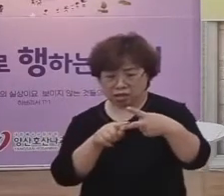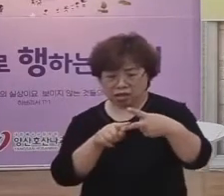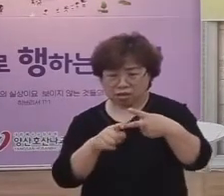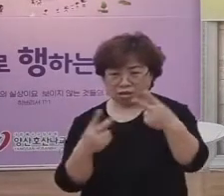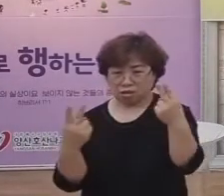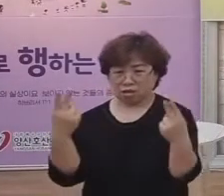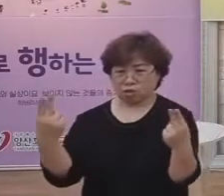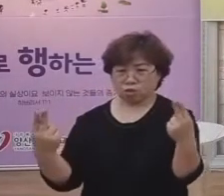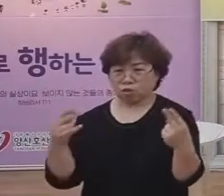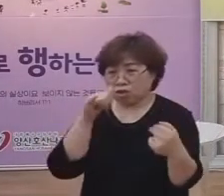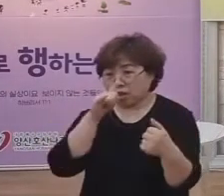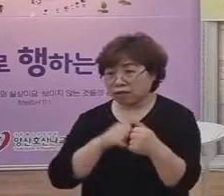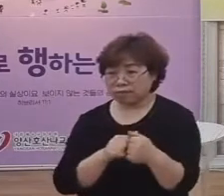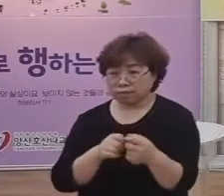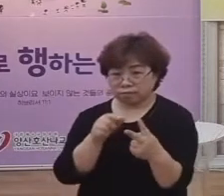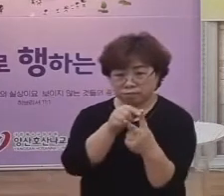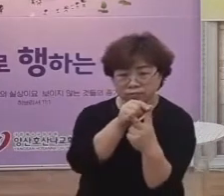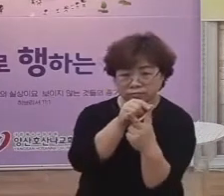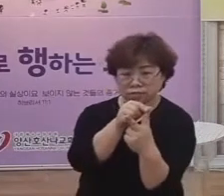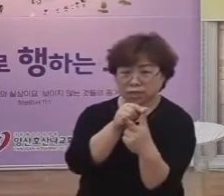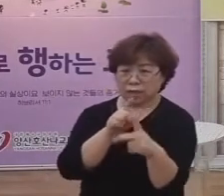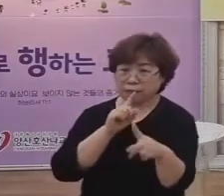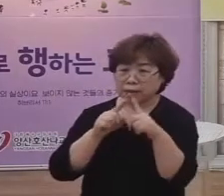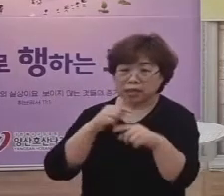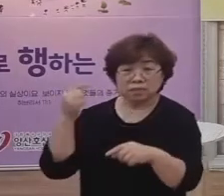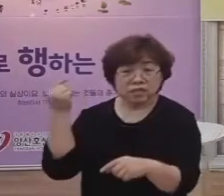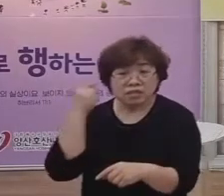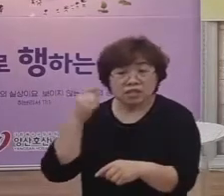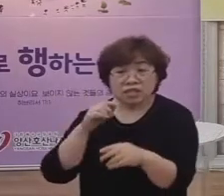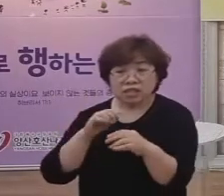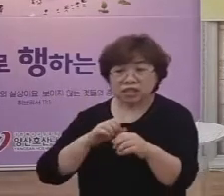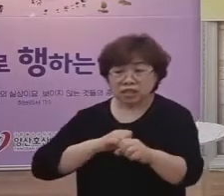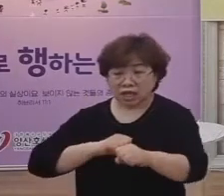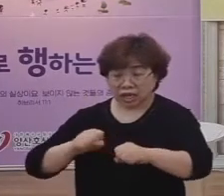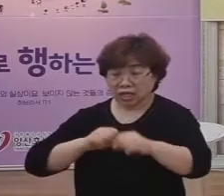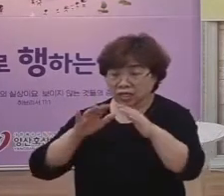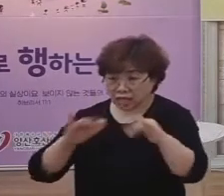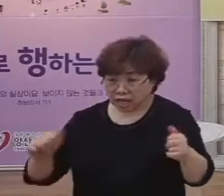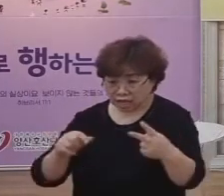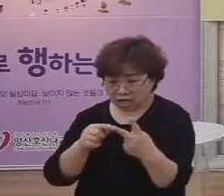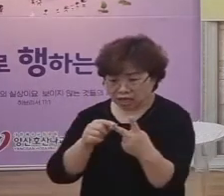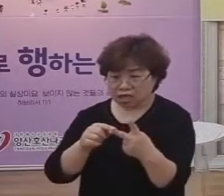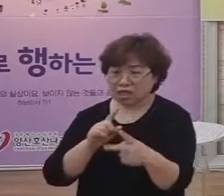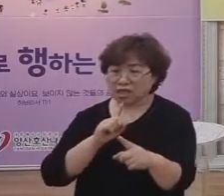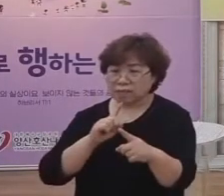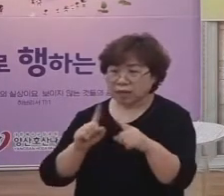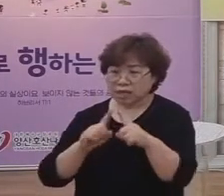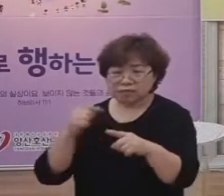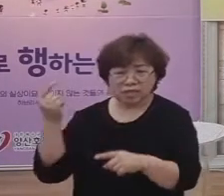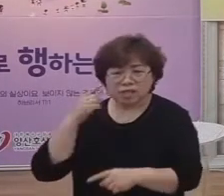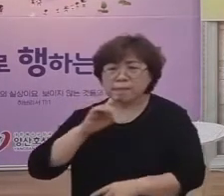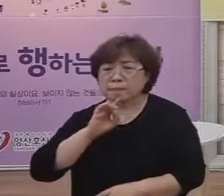됩니다. 여러분, 왜 이 두 가지 모습을 지금 야고보가 굳이 대조하고 있을까요?